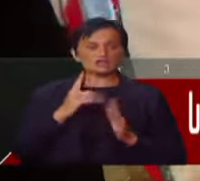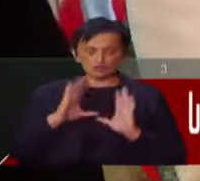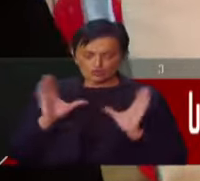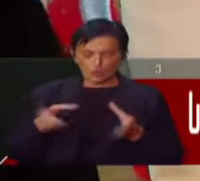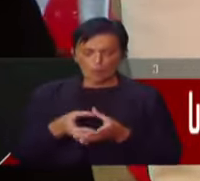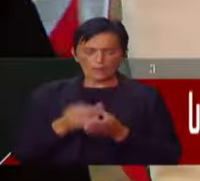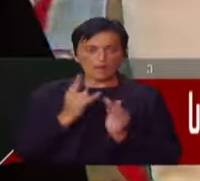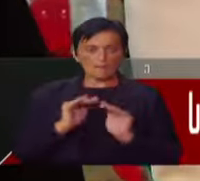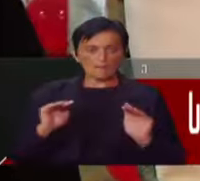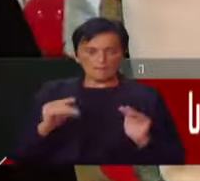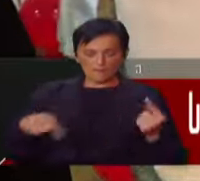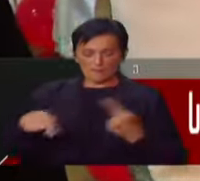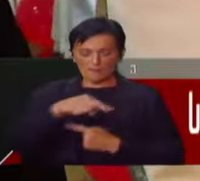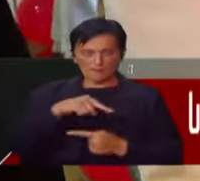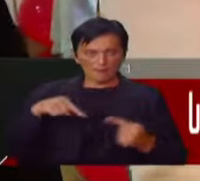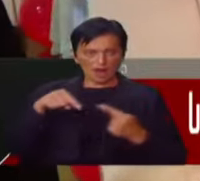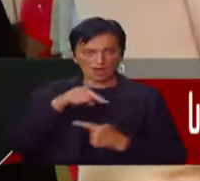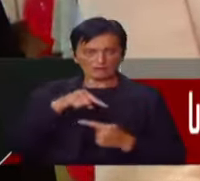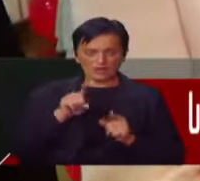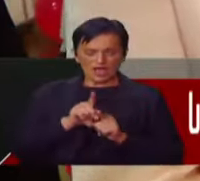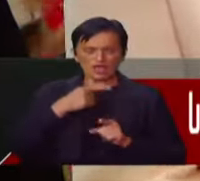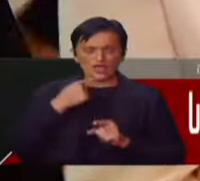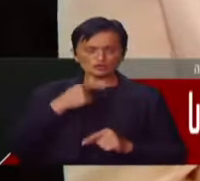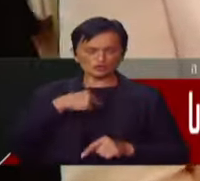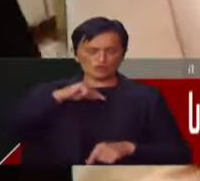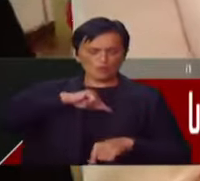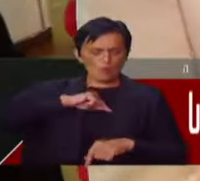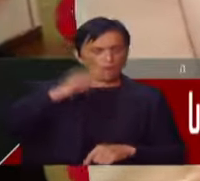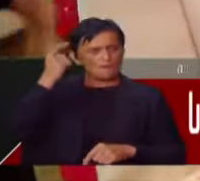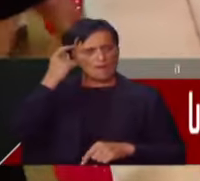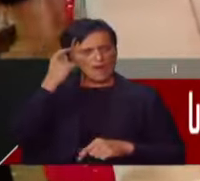რომელიც ბავშვებს ზდის, იმოდი ესე ვიტყოდი, მორალურად, მენტალურად, ვოკალურად.